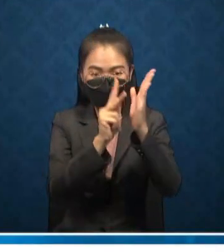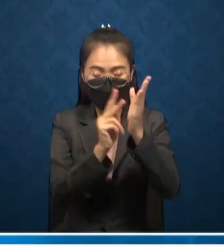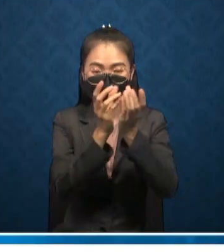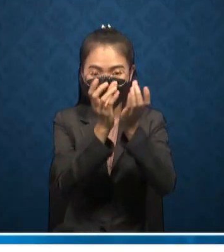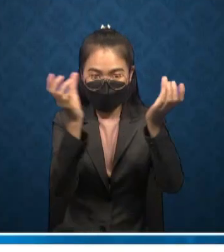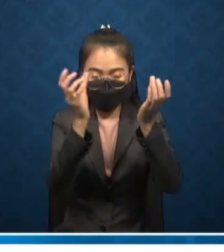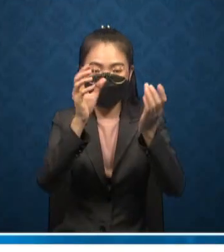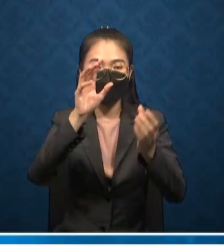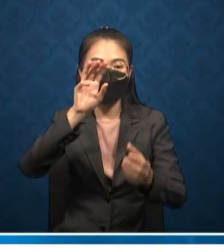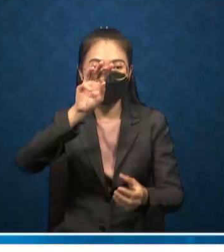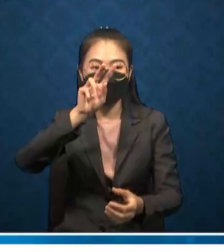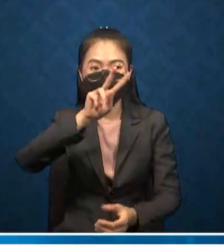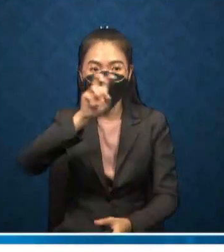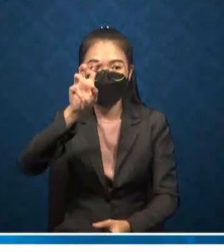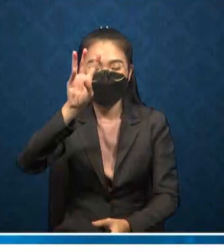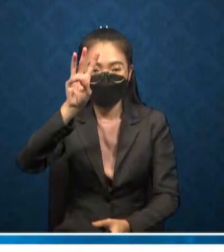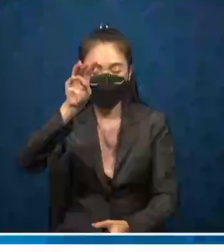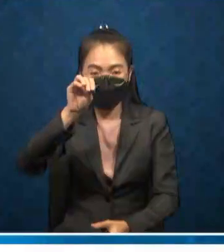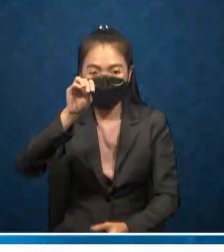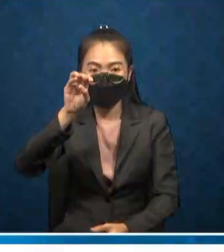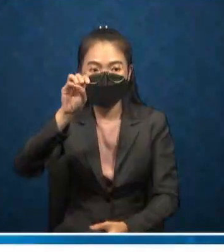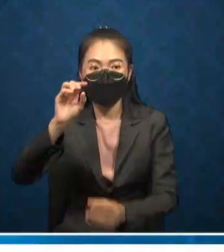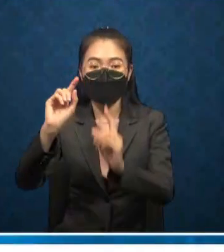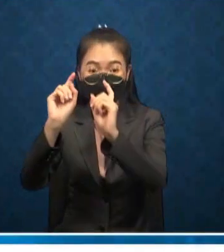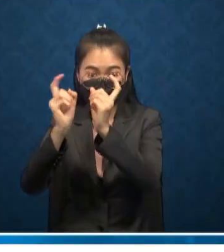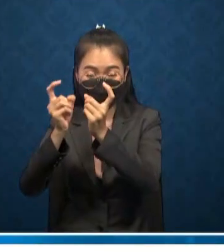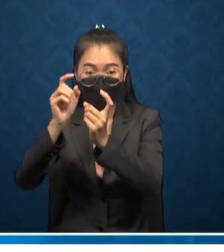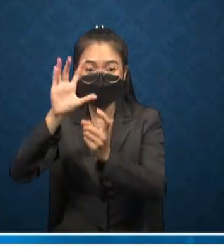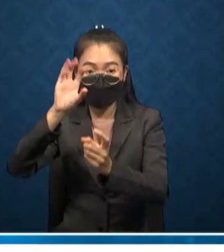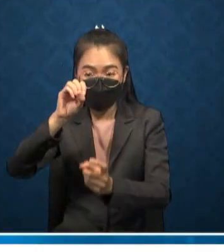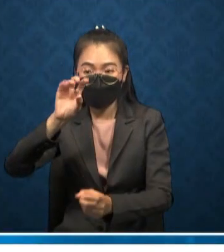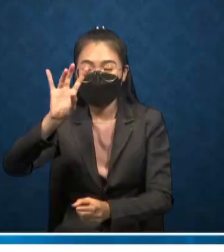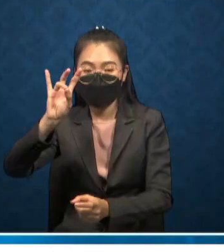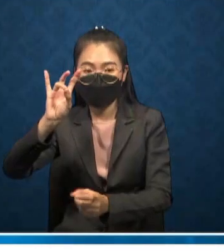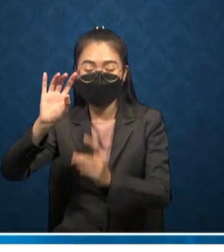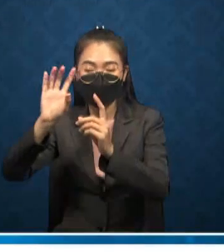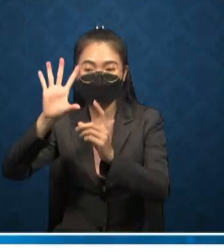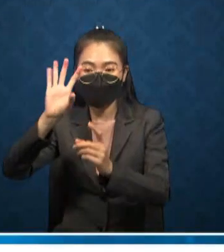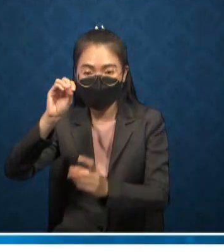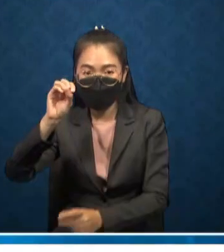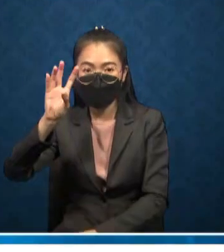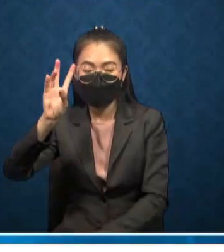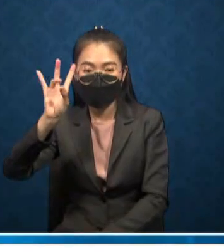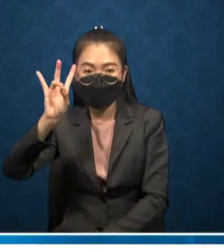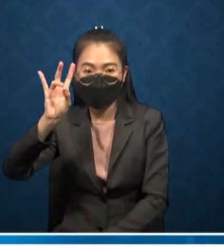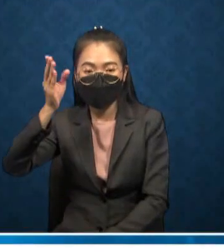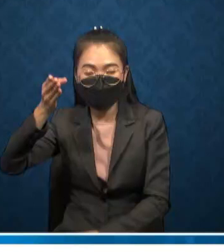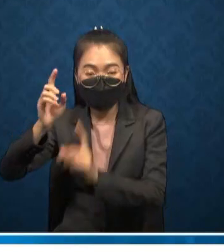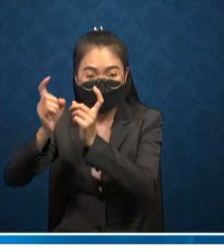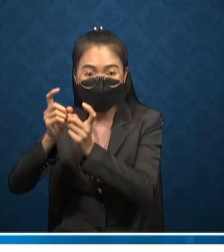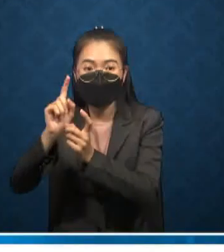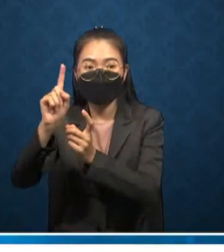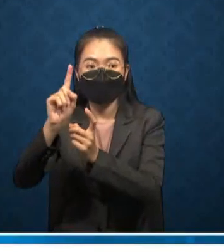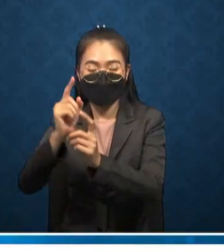มาตราที่ที่ 50วงเล็บ 8 57วงเล็บ 1 70มาตราที่ 70และ 75รา